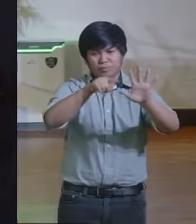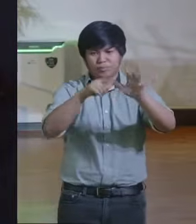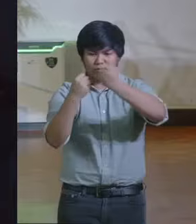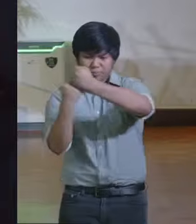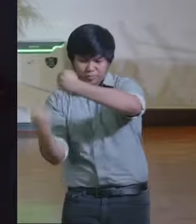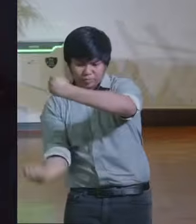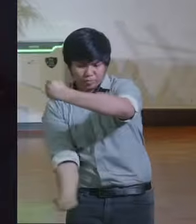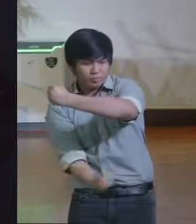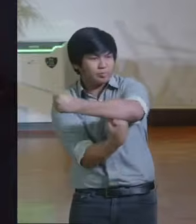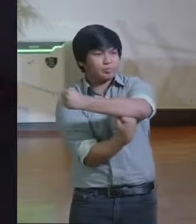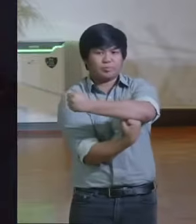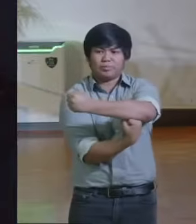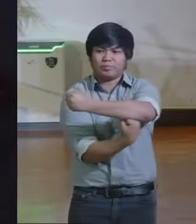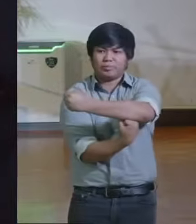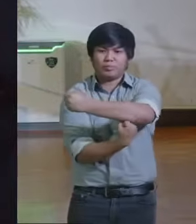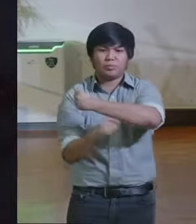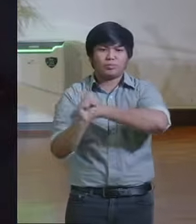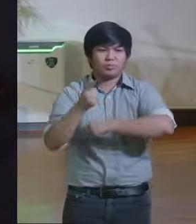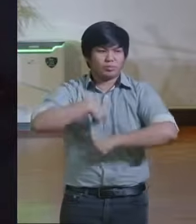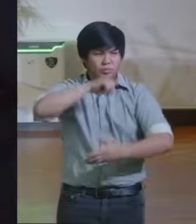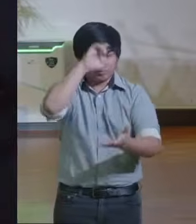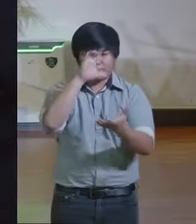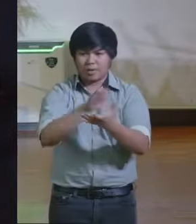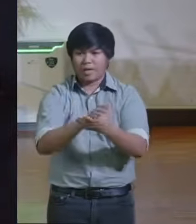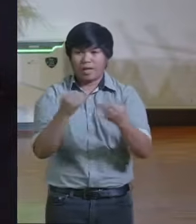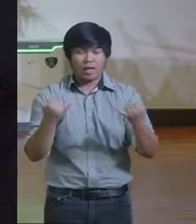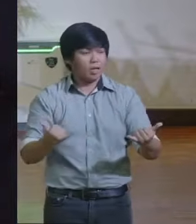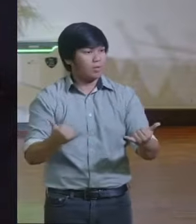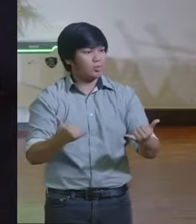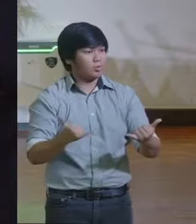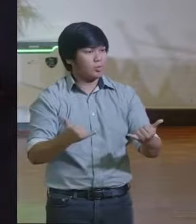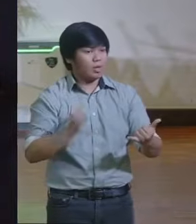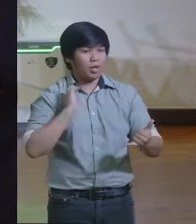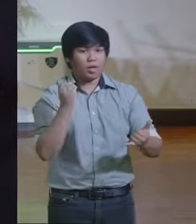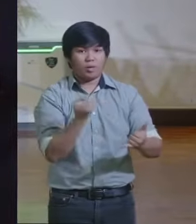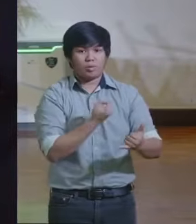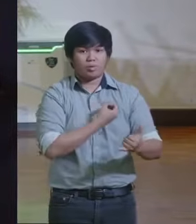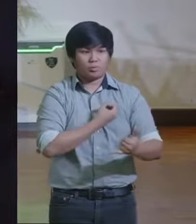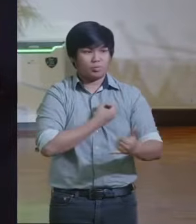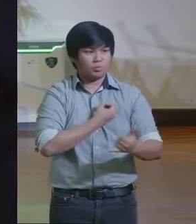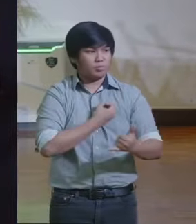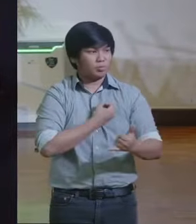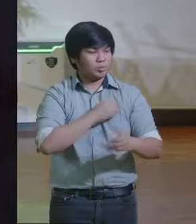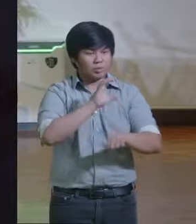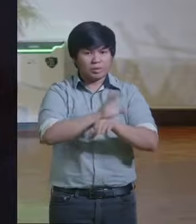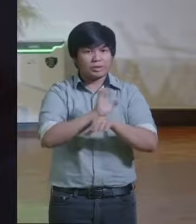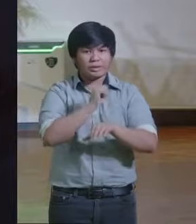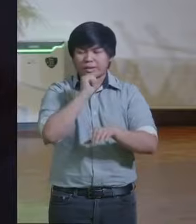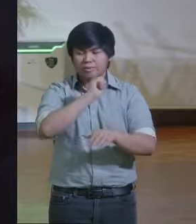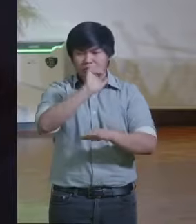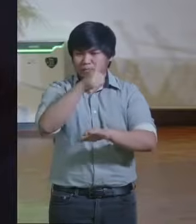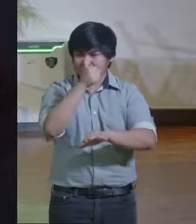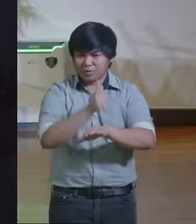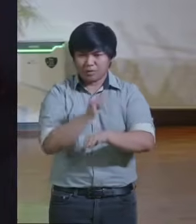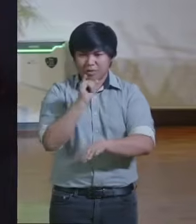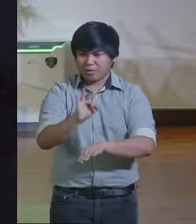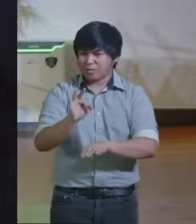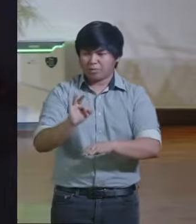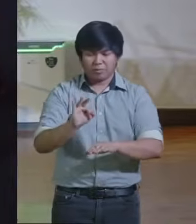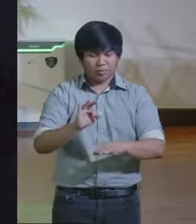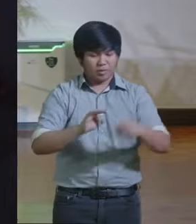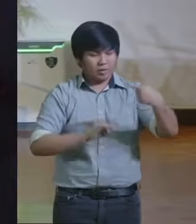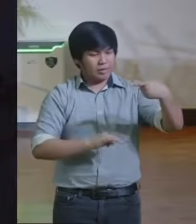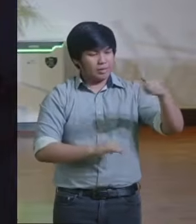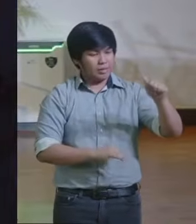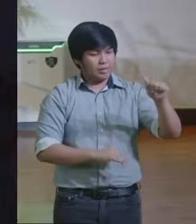po ay maaaring hindi nagumpisa kung hindi dahil sa conviction na dinala ng aklat